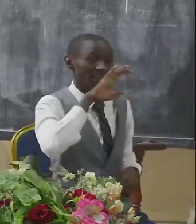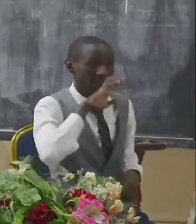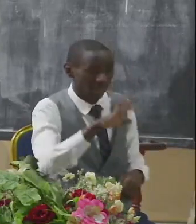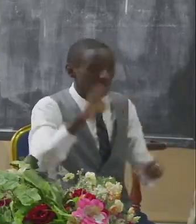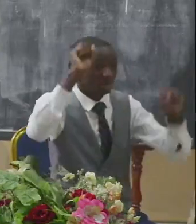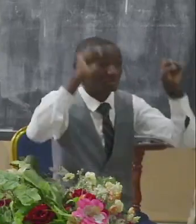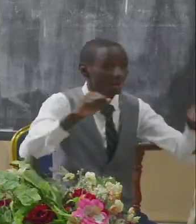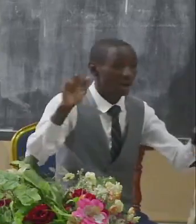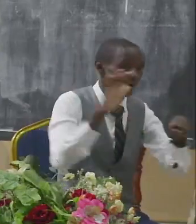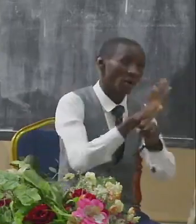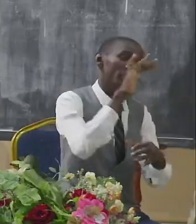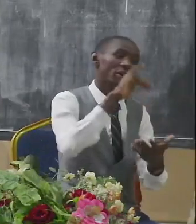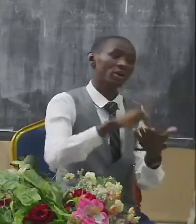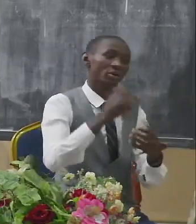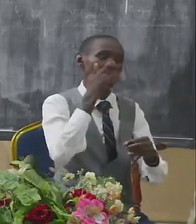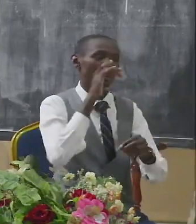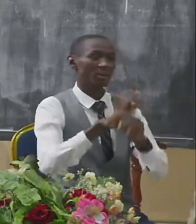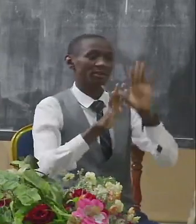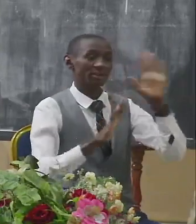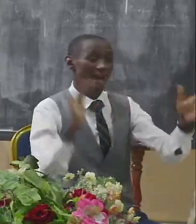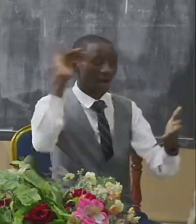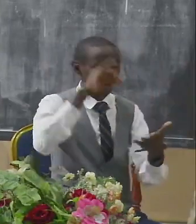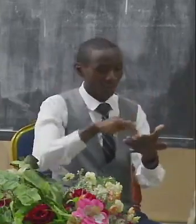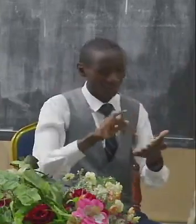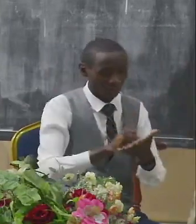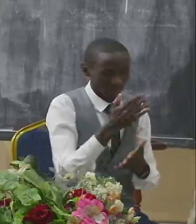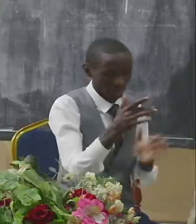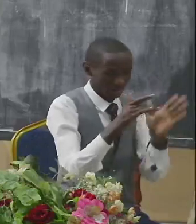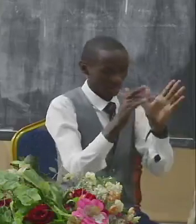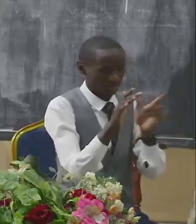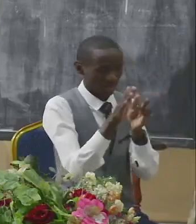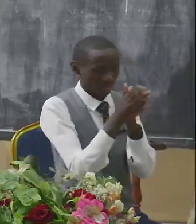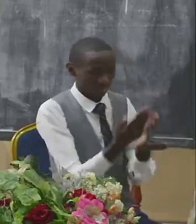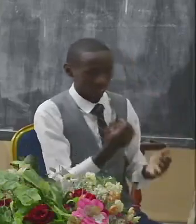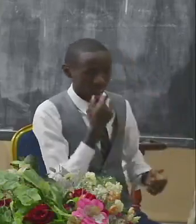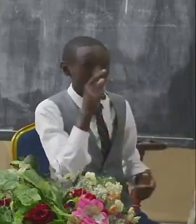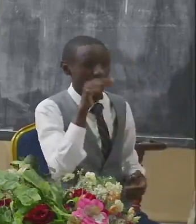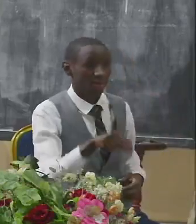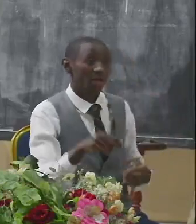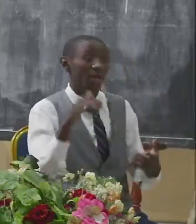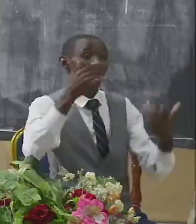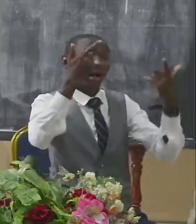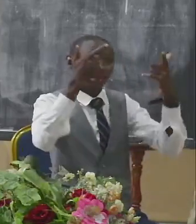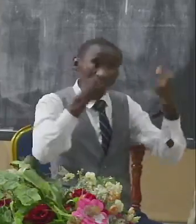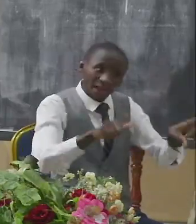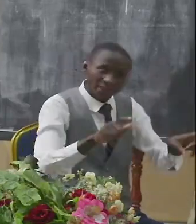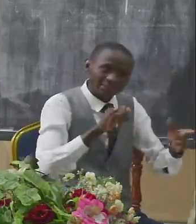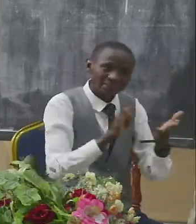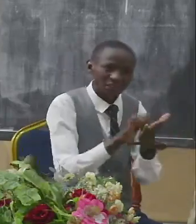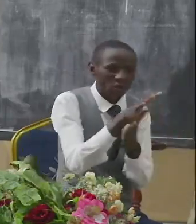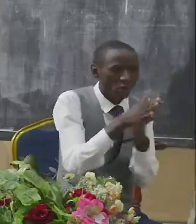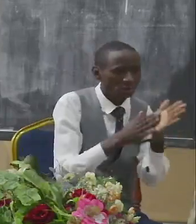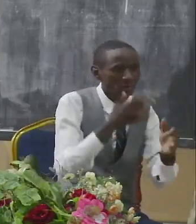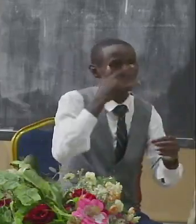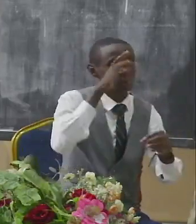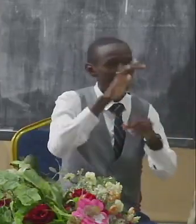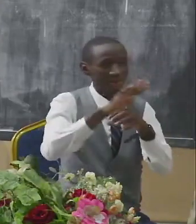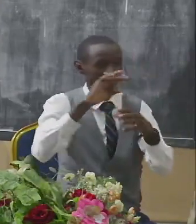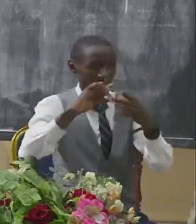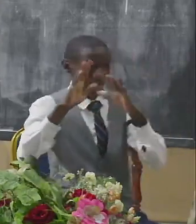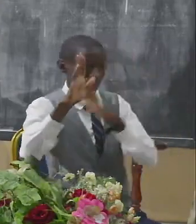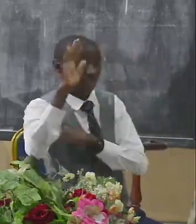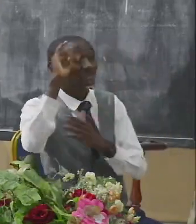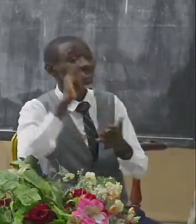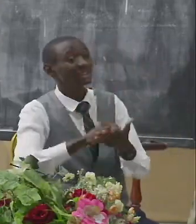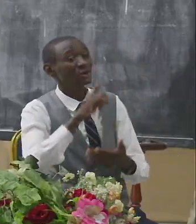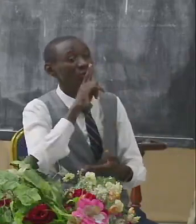accomplir. Anaweza kuzitimiza. Et c'est ce que dit la Bible. Na njo kenye Biblia inasema. Quand il s'agit de promesses. Wakati nahusu ahadi za Mungu.